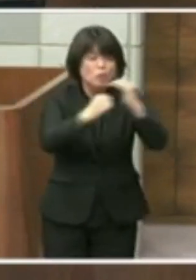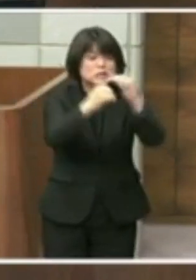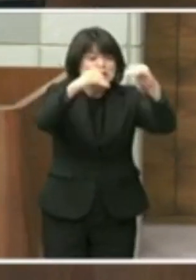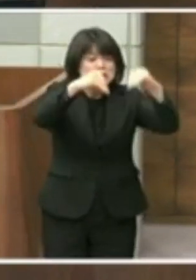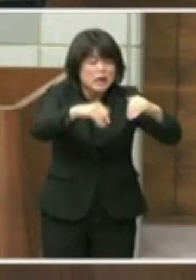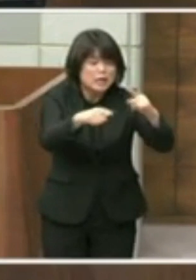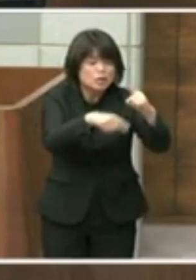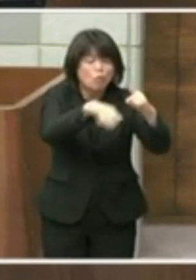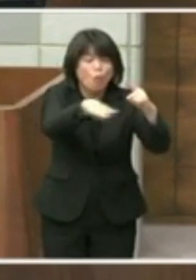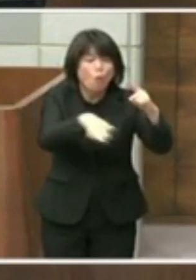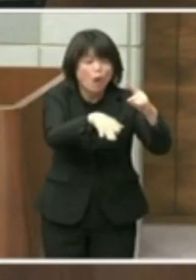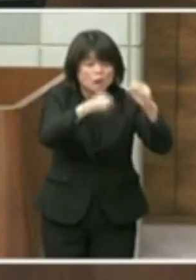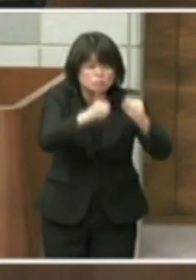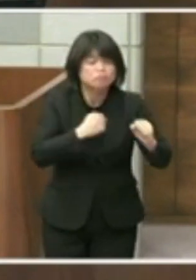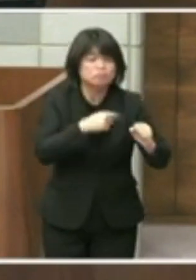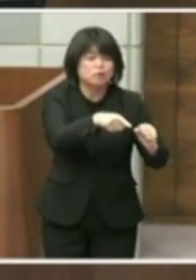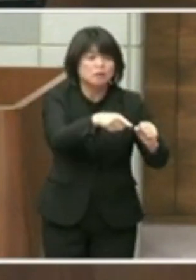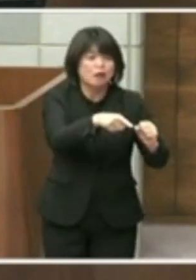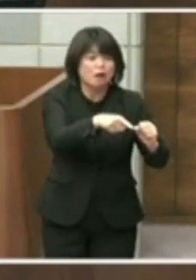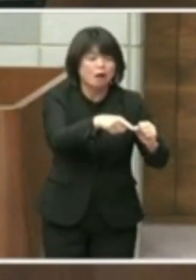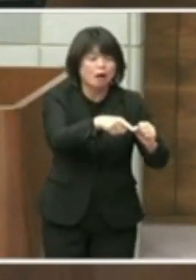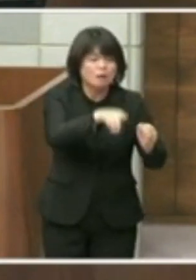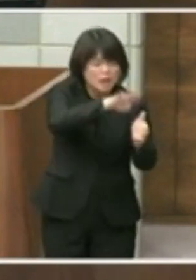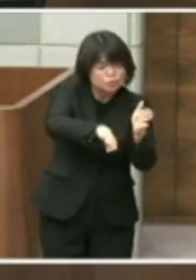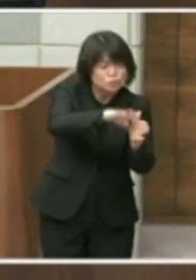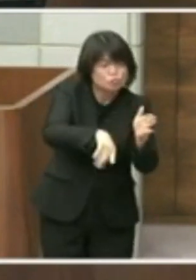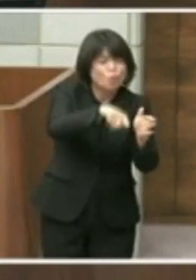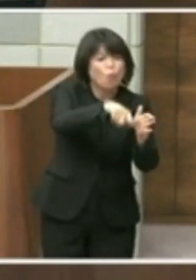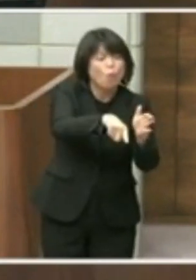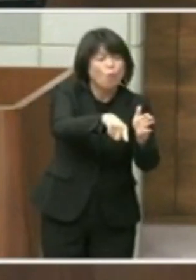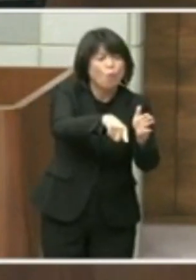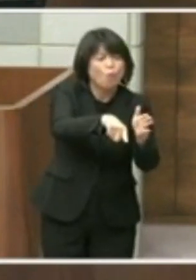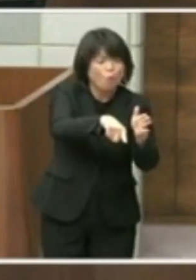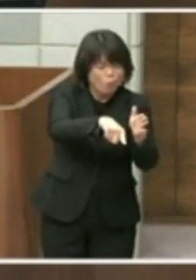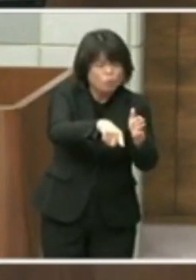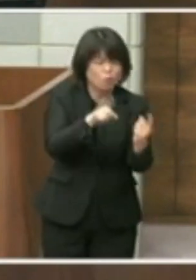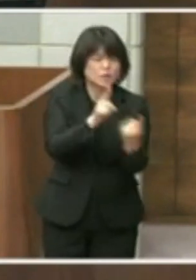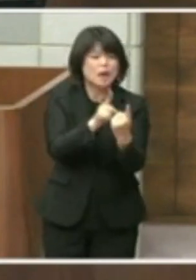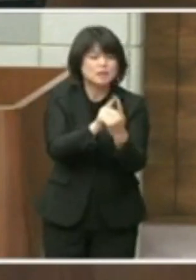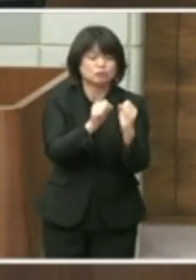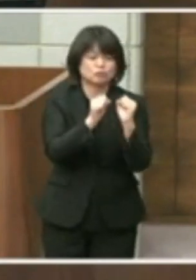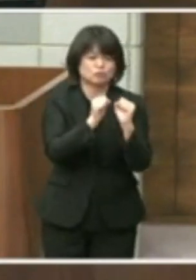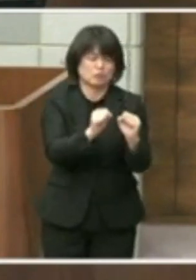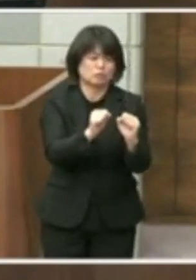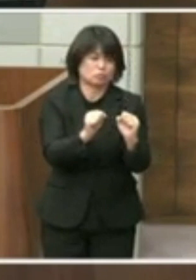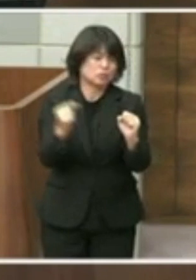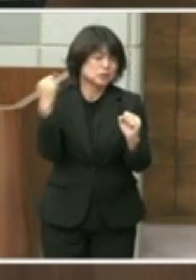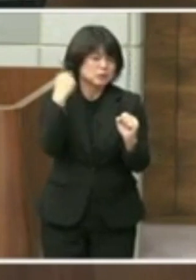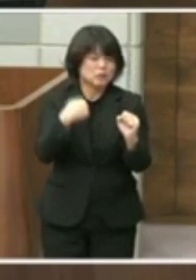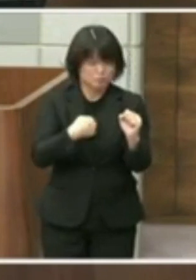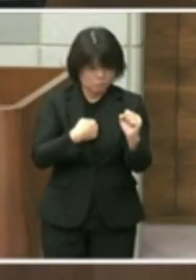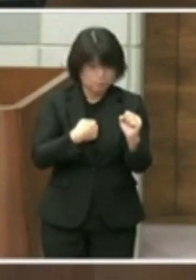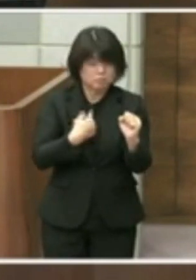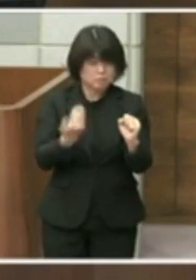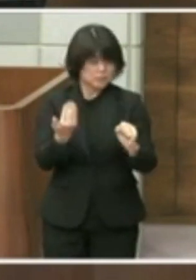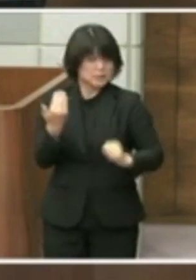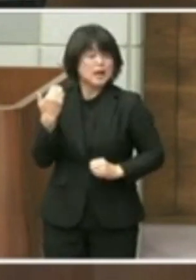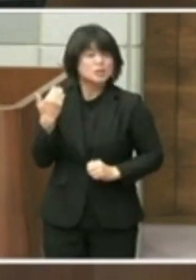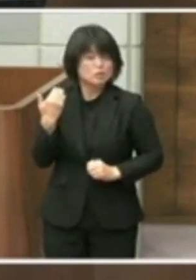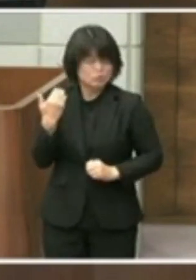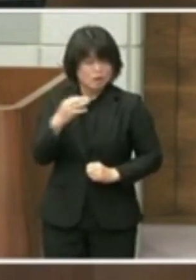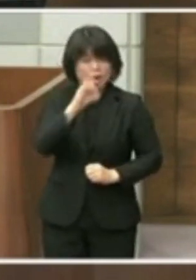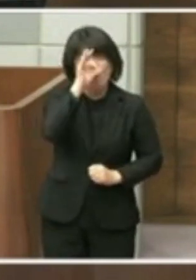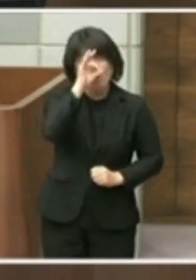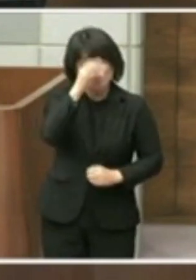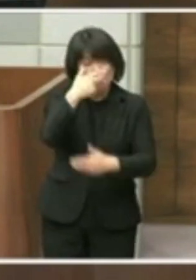、所管下において駆除等の対応が行われていると承知しています。先日は大久